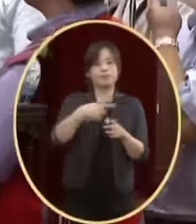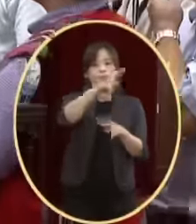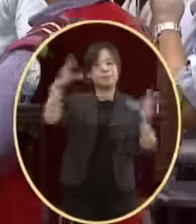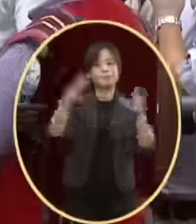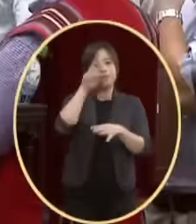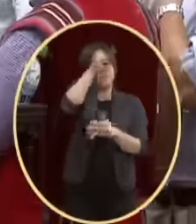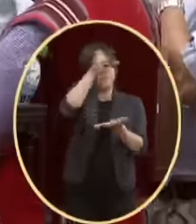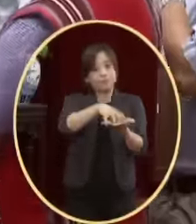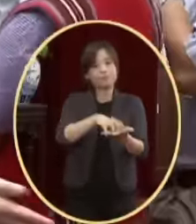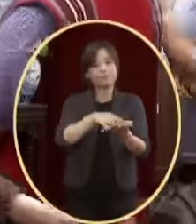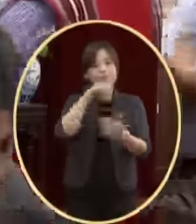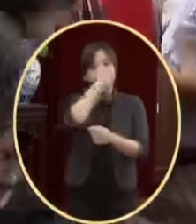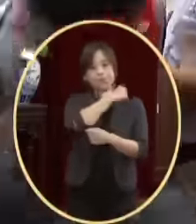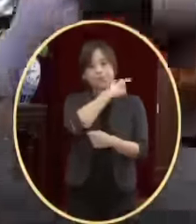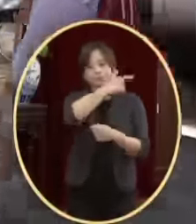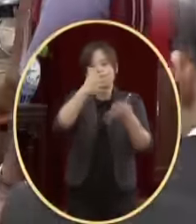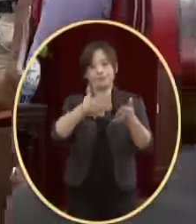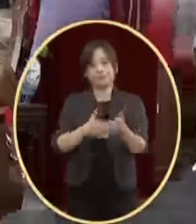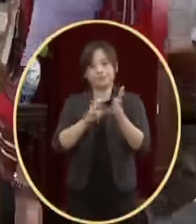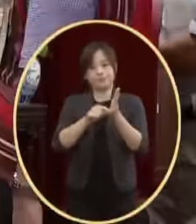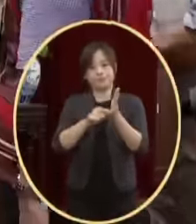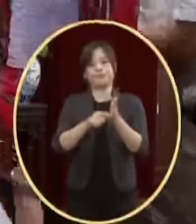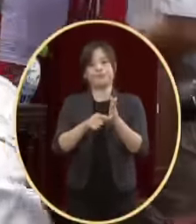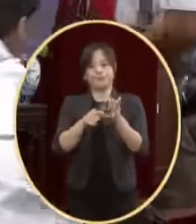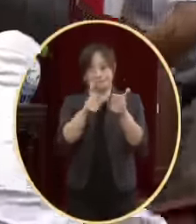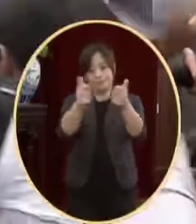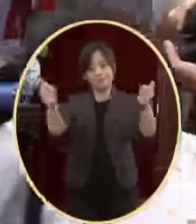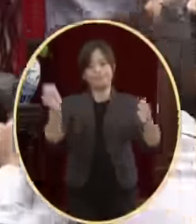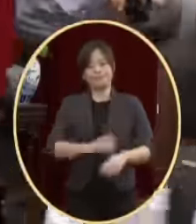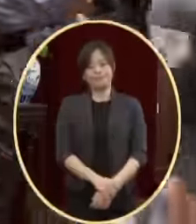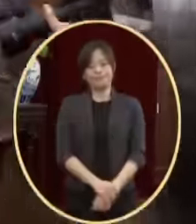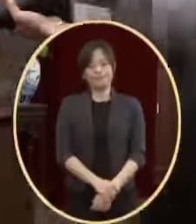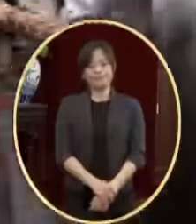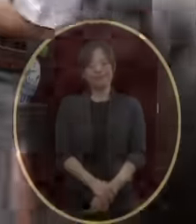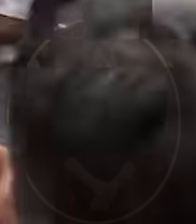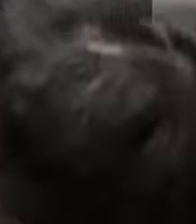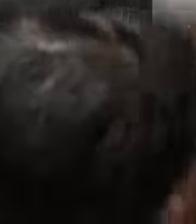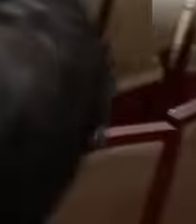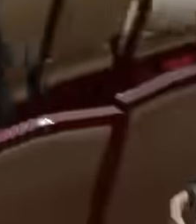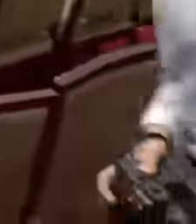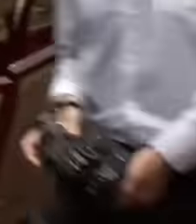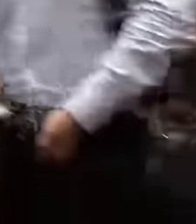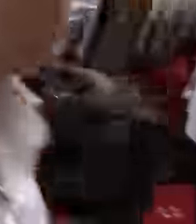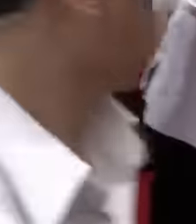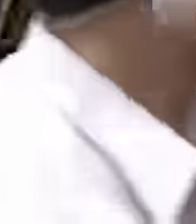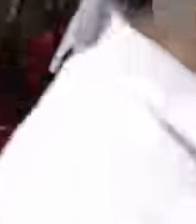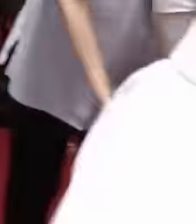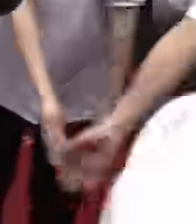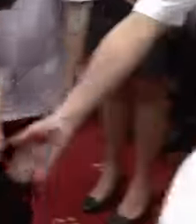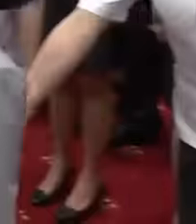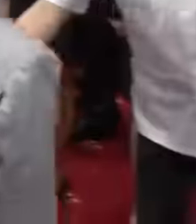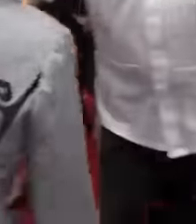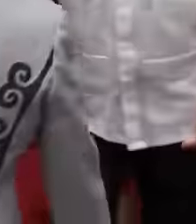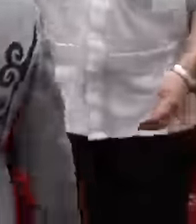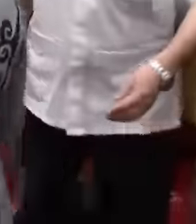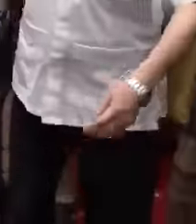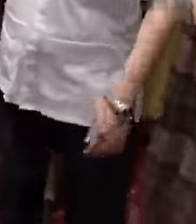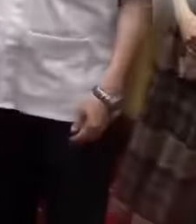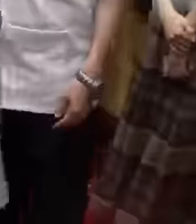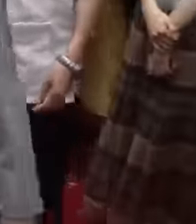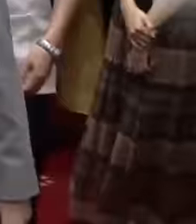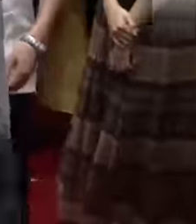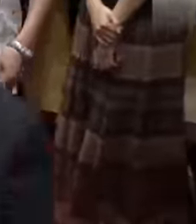同见证了台湾最重要的历史时刻。 你们在那不叫我在外婆妈里妈里阿爸是端午的那路南都是我家的